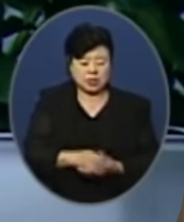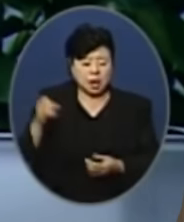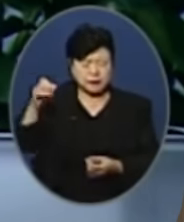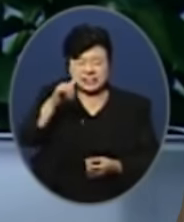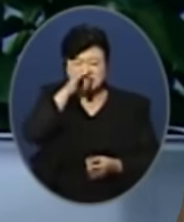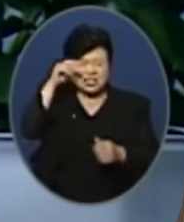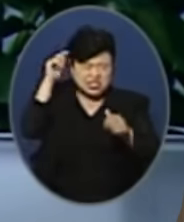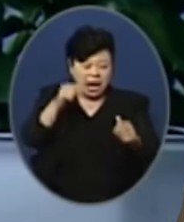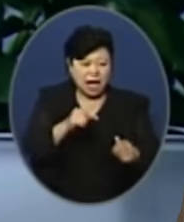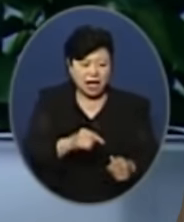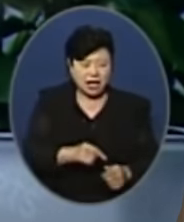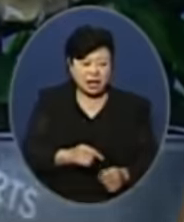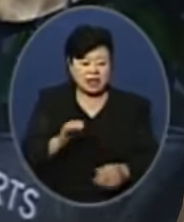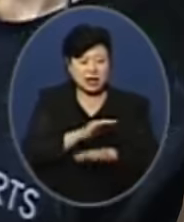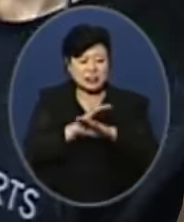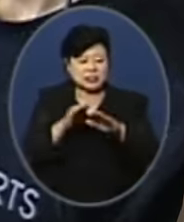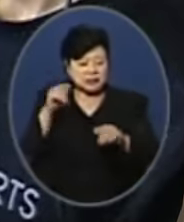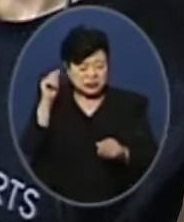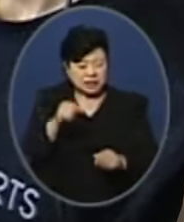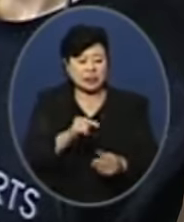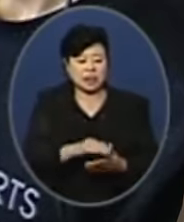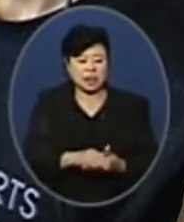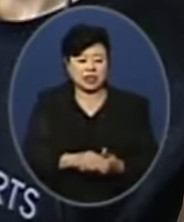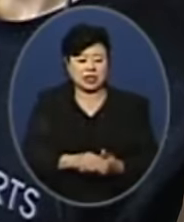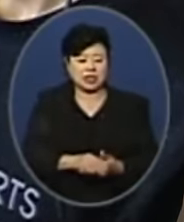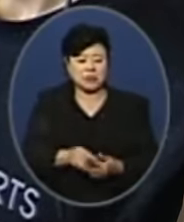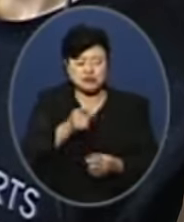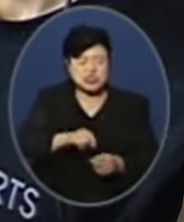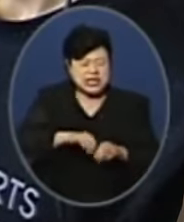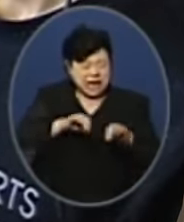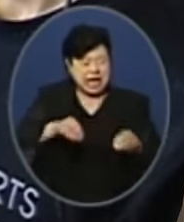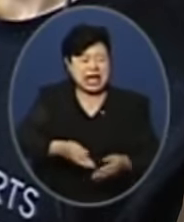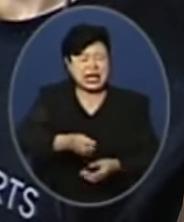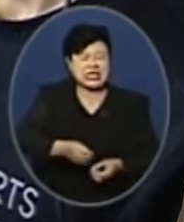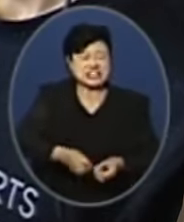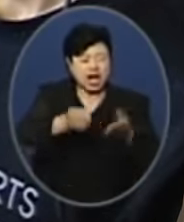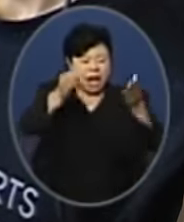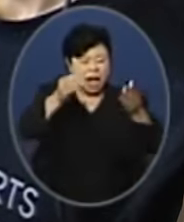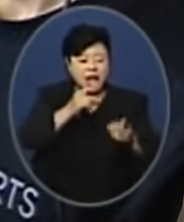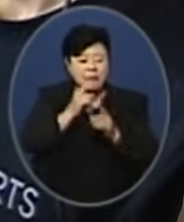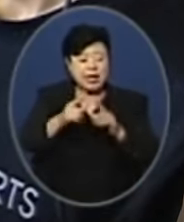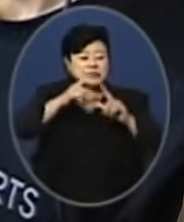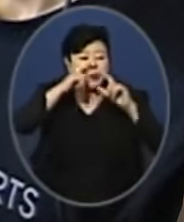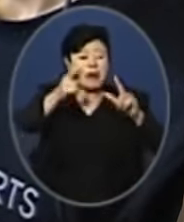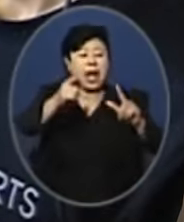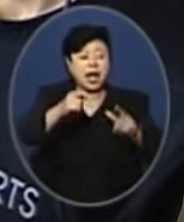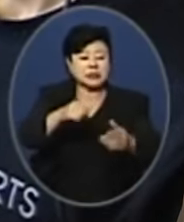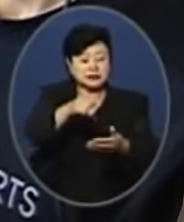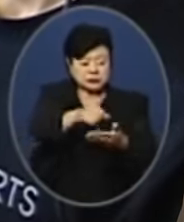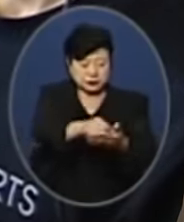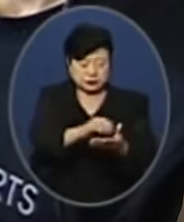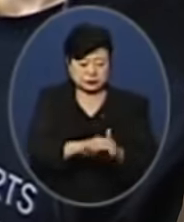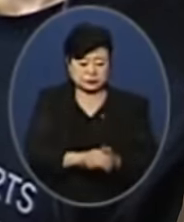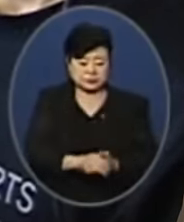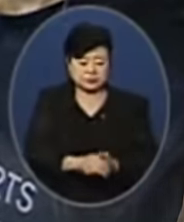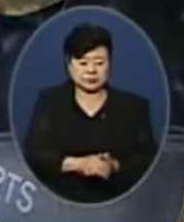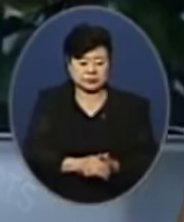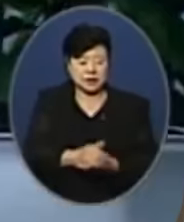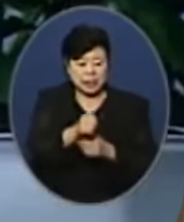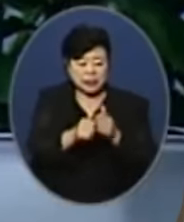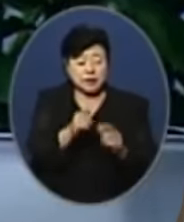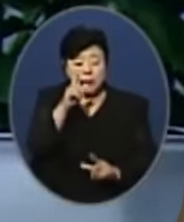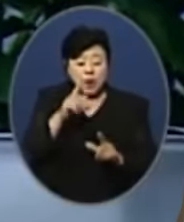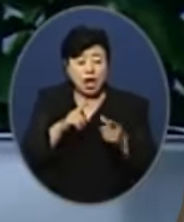빛이 있으라, 궁창이 생겨나라, 물이 갈라져라, 다 말씀으로 세계를 지으신 것입니다. 여러분은